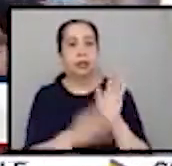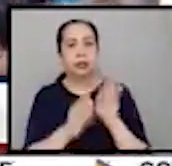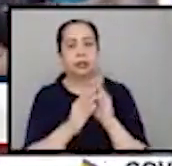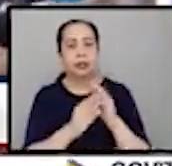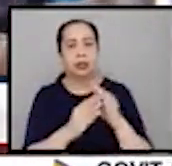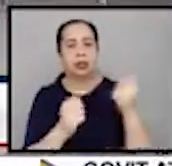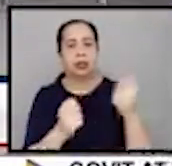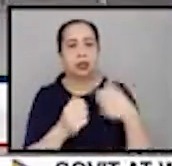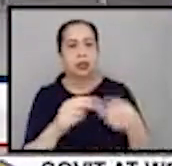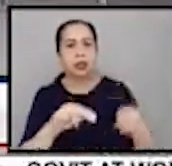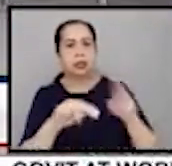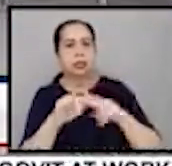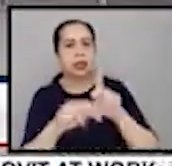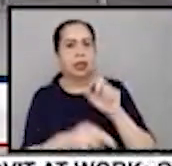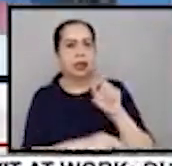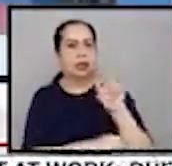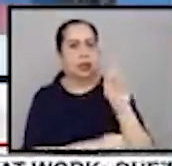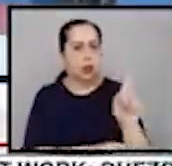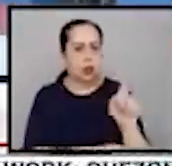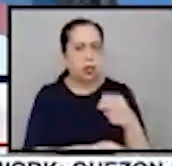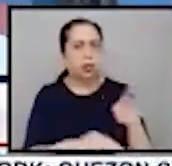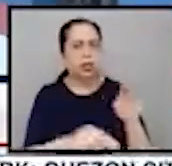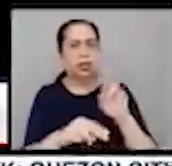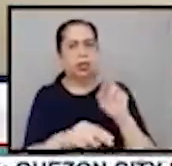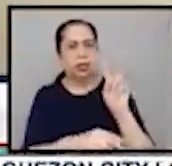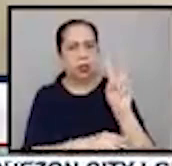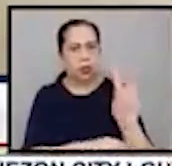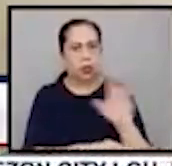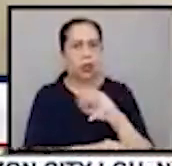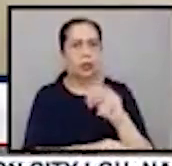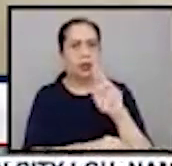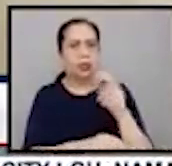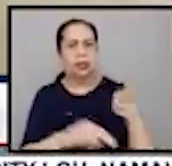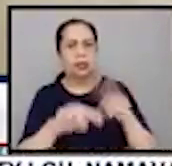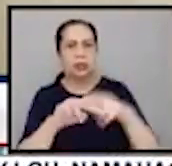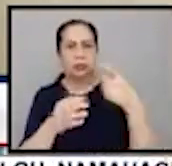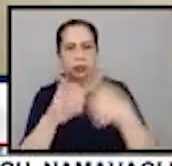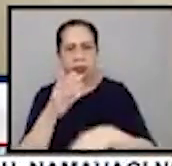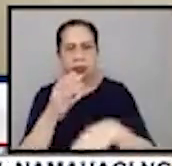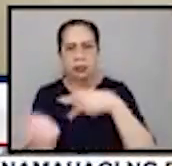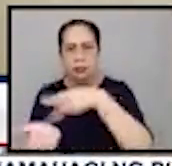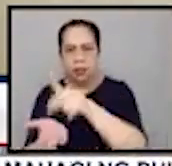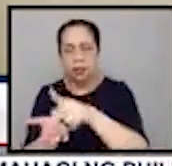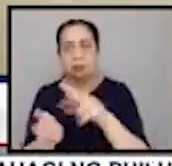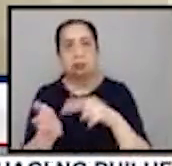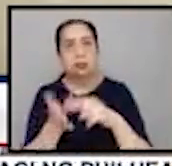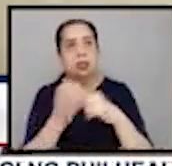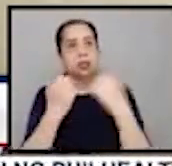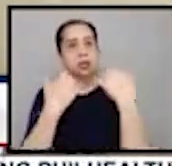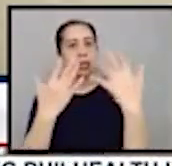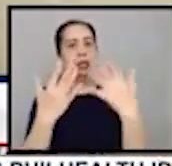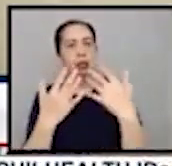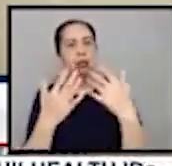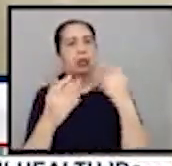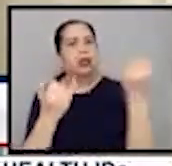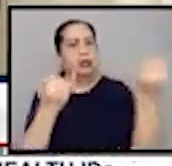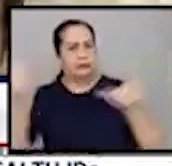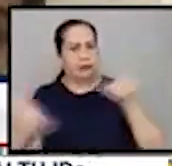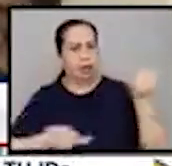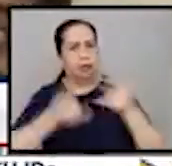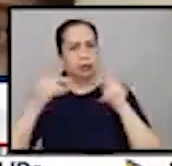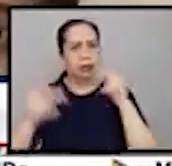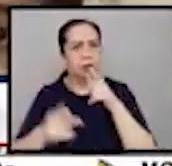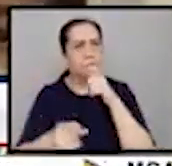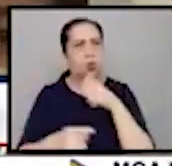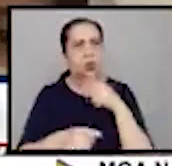ng LRT1, LRT2 at MRT3. Public hearing, which means we invited stakeholders. Yung naririnig